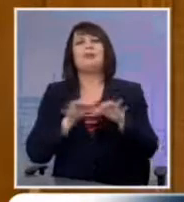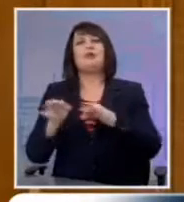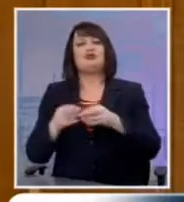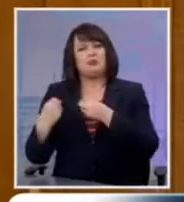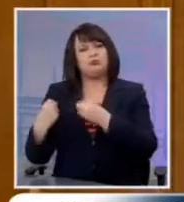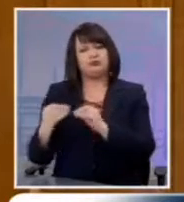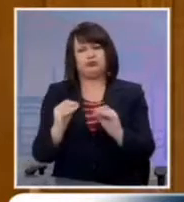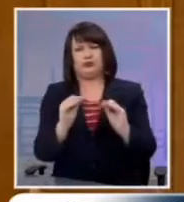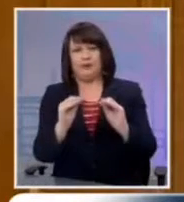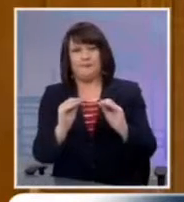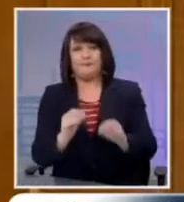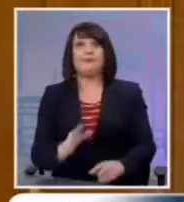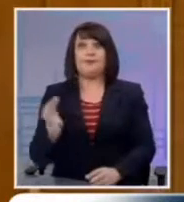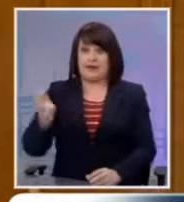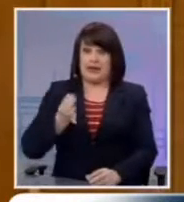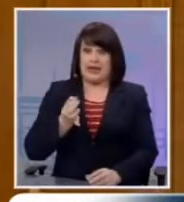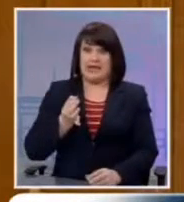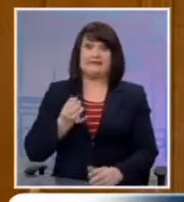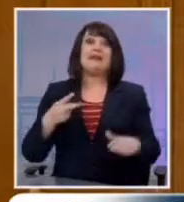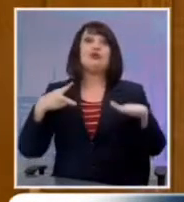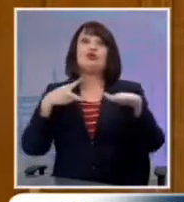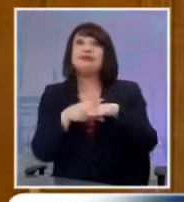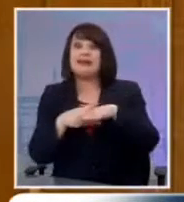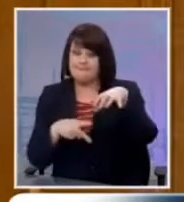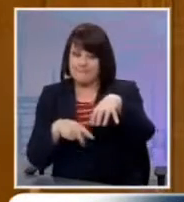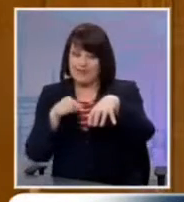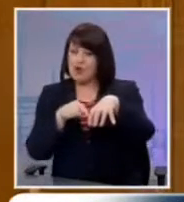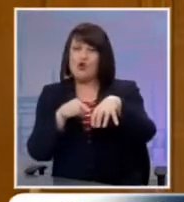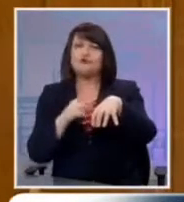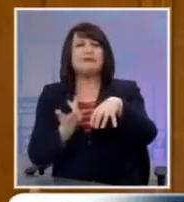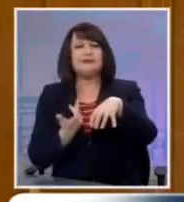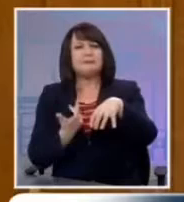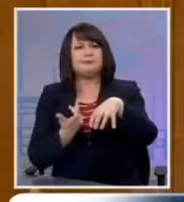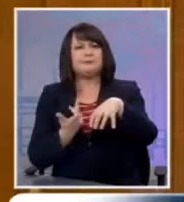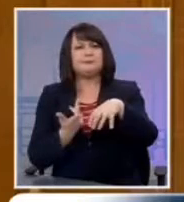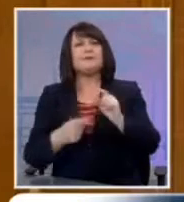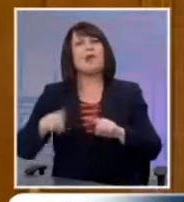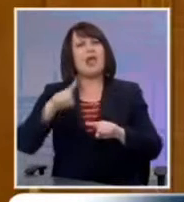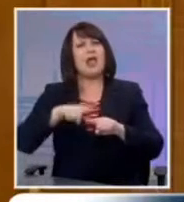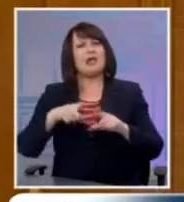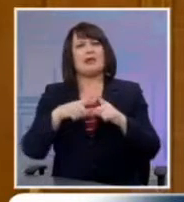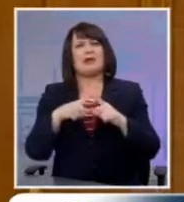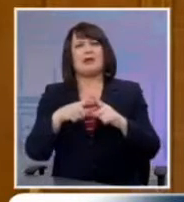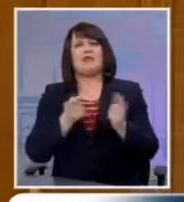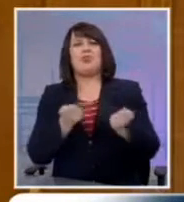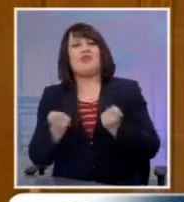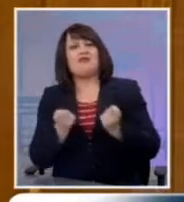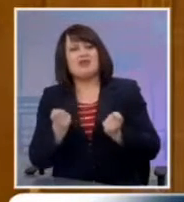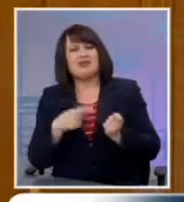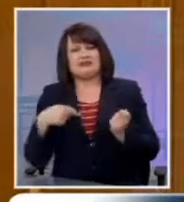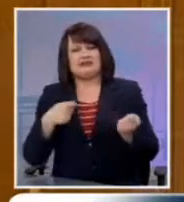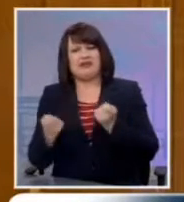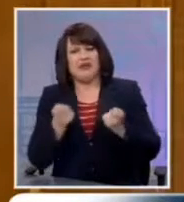περιουσία. Και αναφέρεστε σε ένα ταμείο που είναι με ελληνική διοίκηση, με